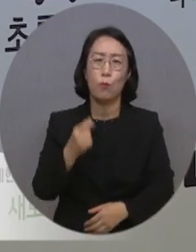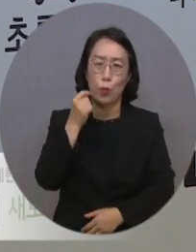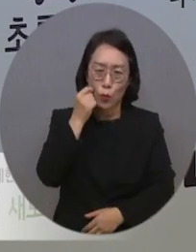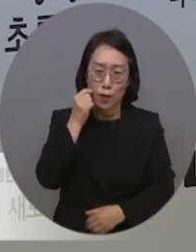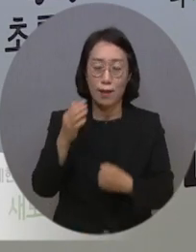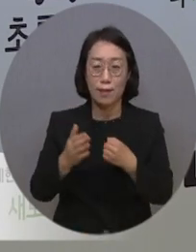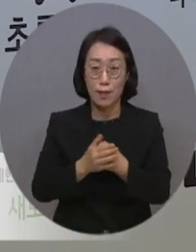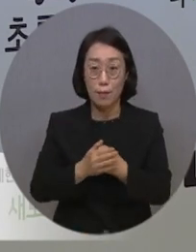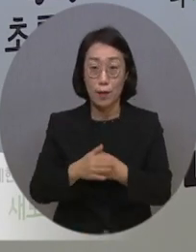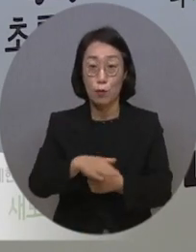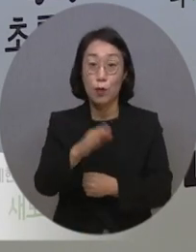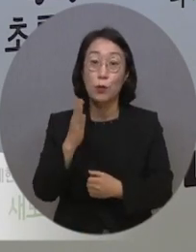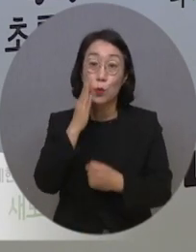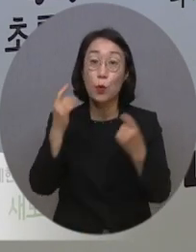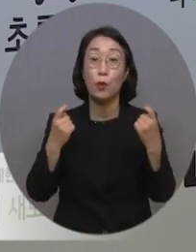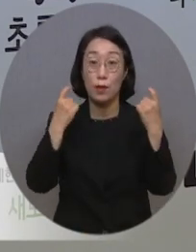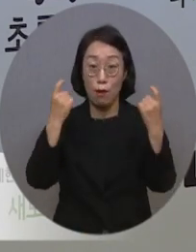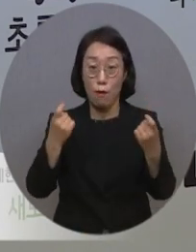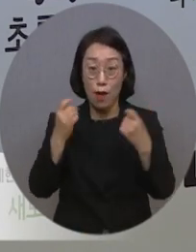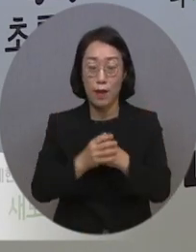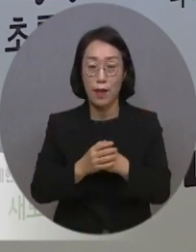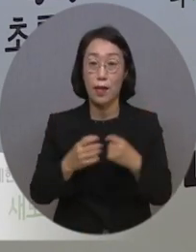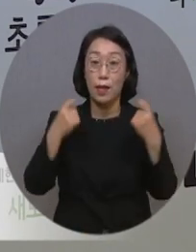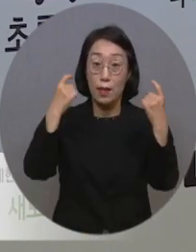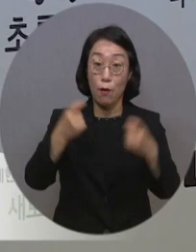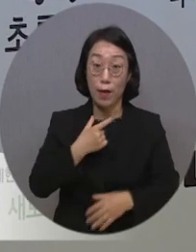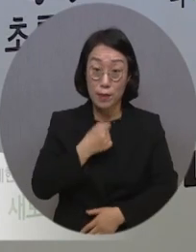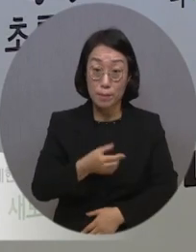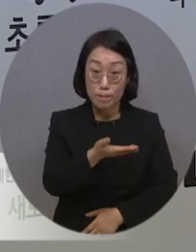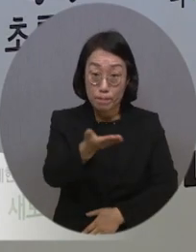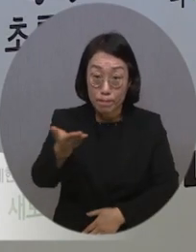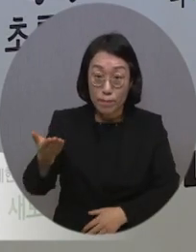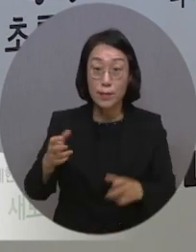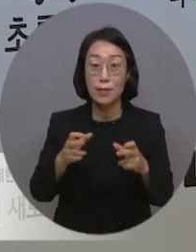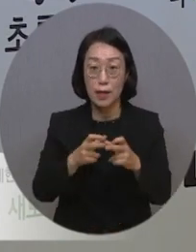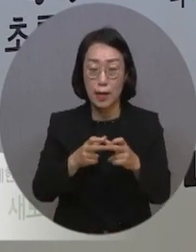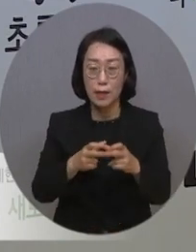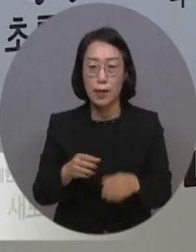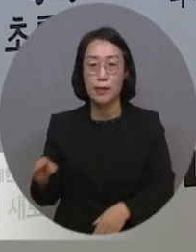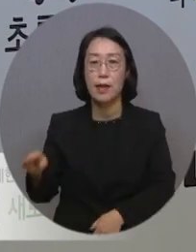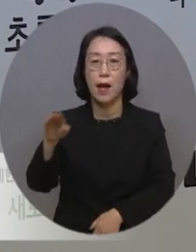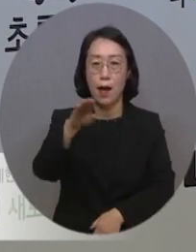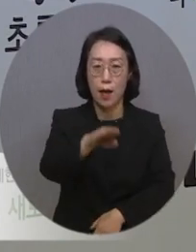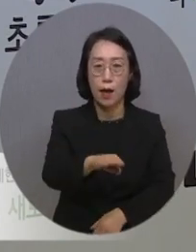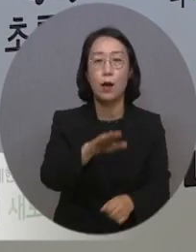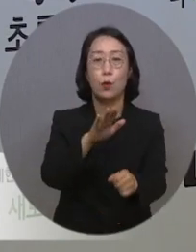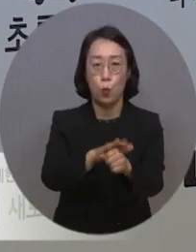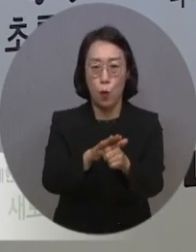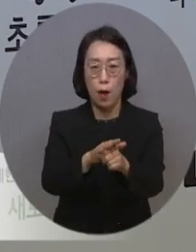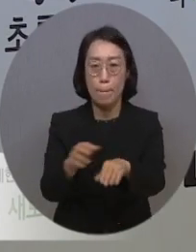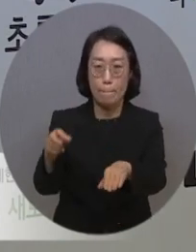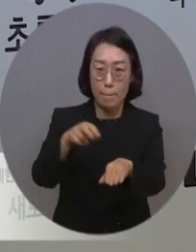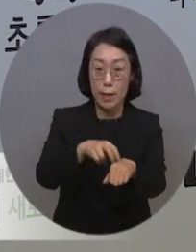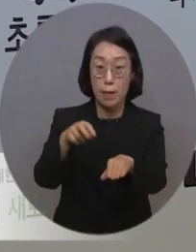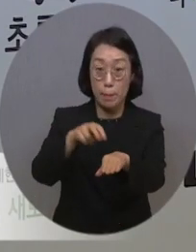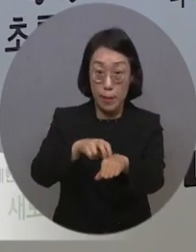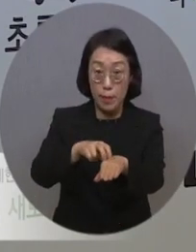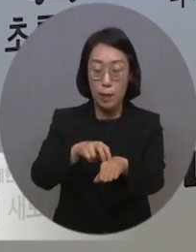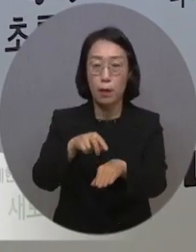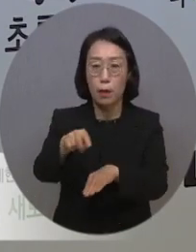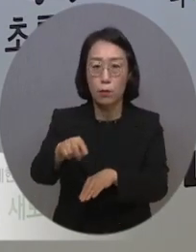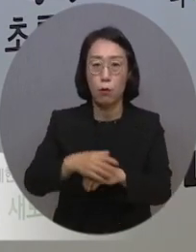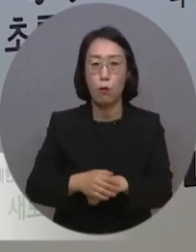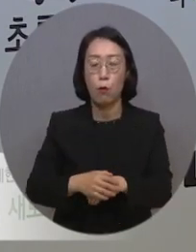우리 초록여행은 여행을 가려고 하는 장애인들에게 차량을 제공해서 차량을 빌려줘서